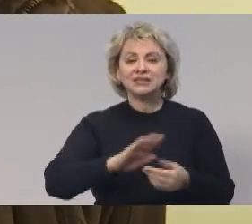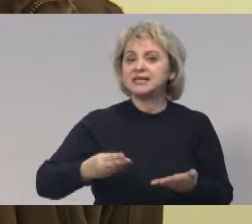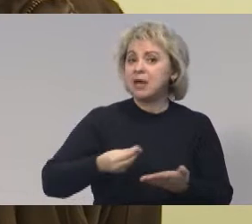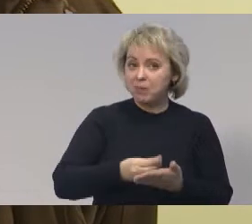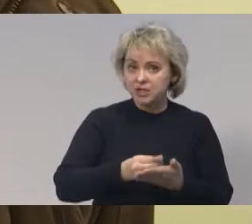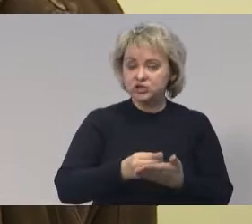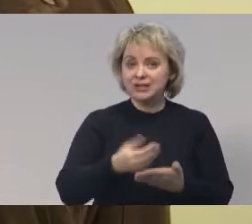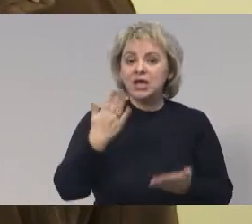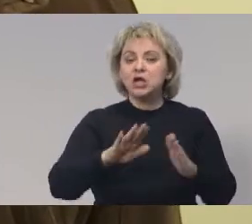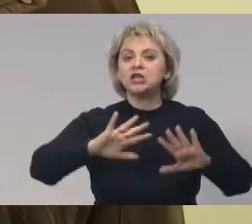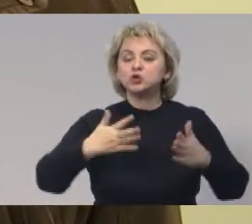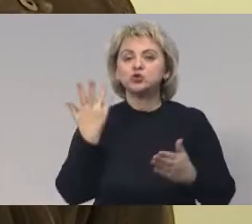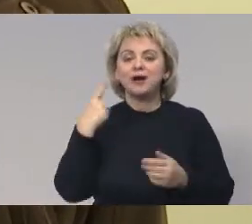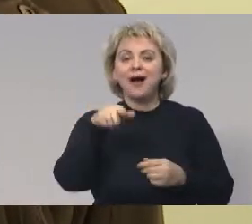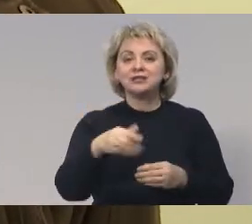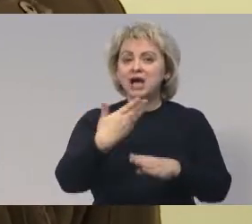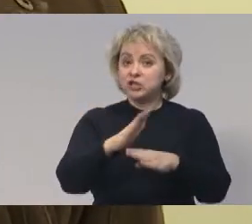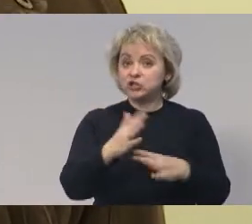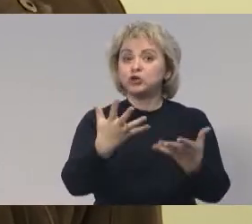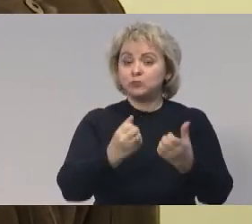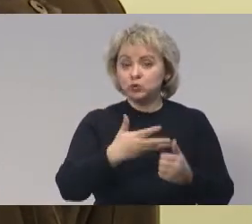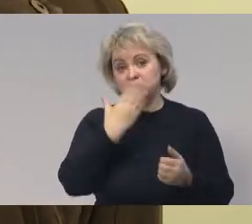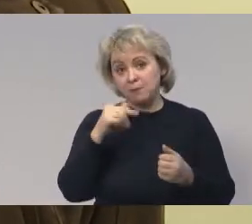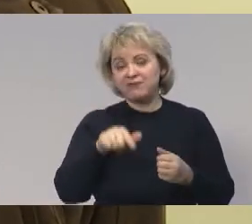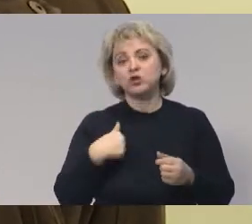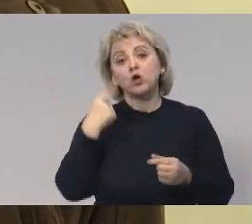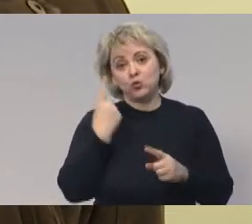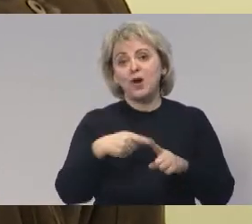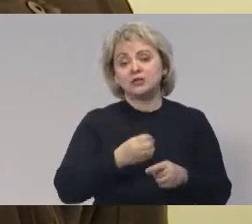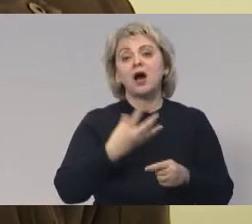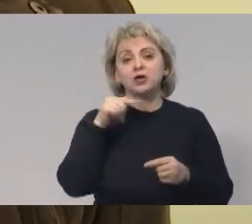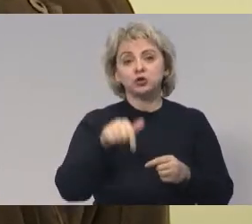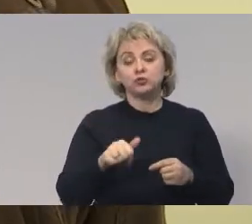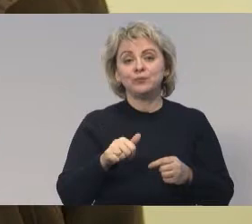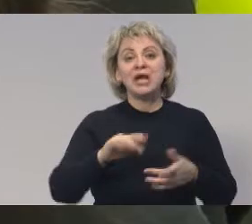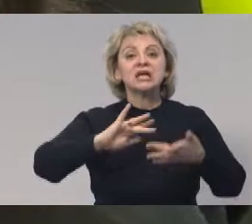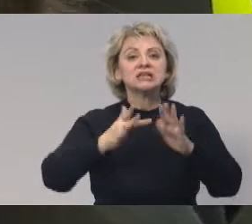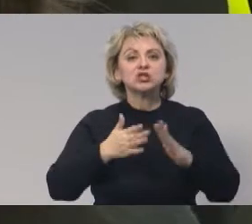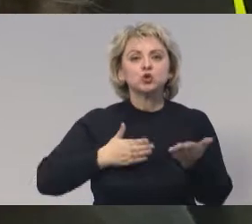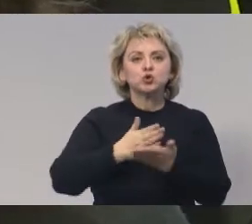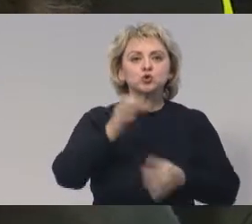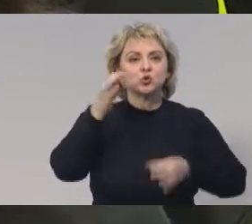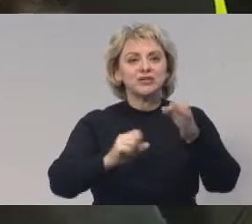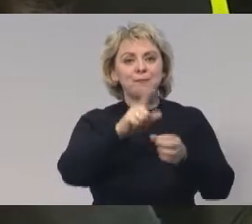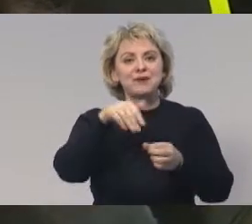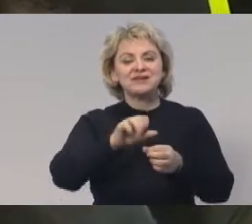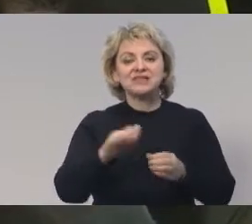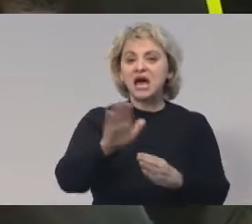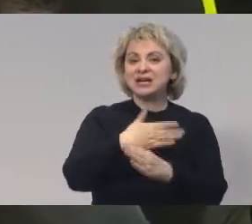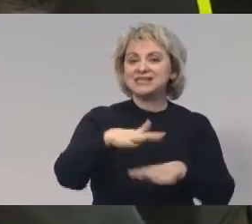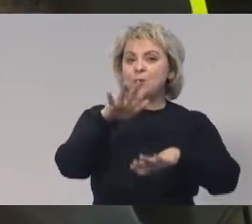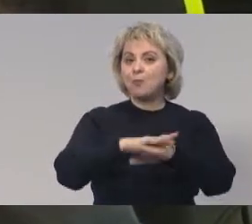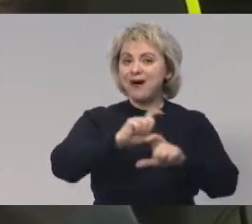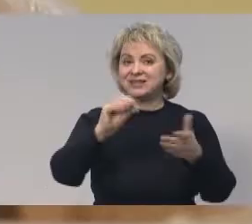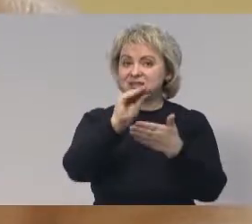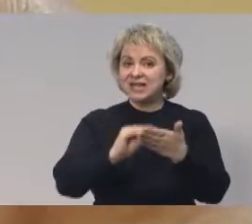Или как вот случаи, которые кредиты берут на людей. Это, я думаю, это хорошо. На сайте службы судебных приставов в разделе